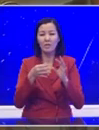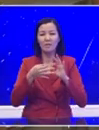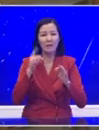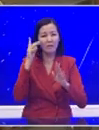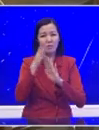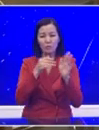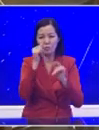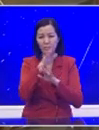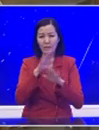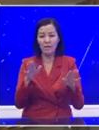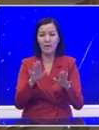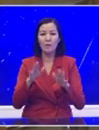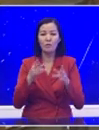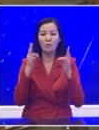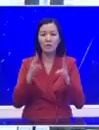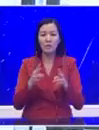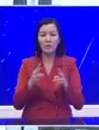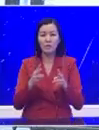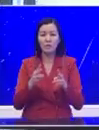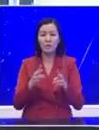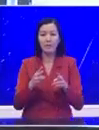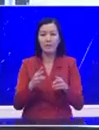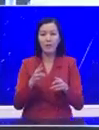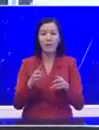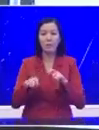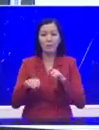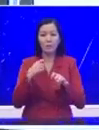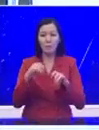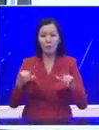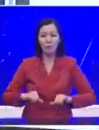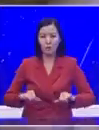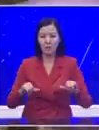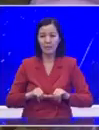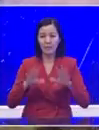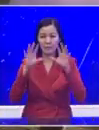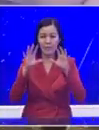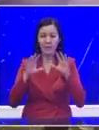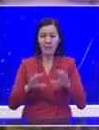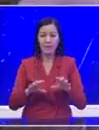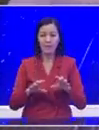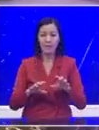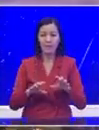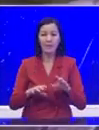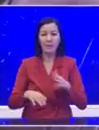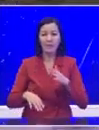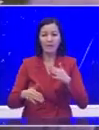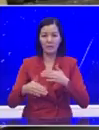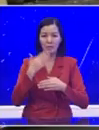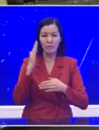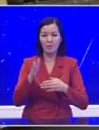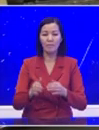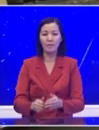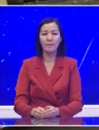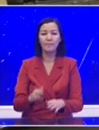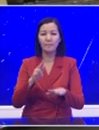түсіндіре алмайды. Төтенше жағдай кезіндегі мұндай құқық бұзушылықтар үшін әкімшілік кодексте арнайы бап қарастырылған.